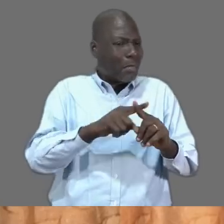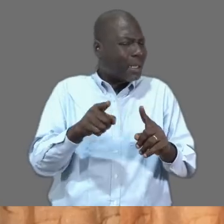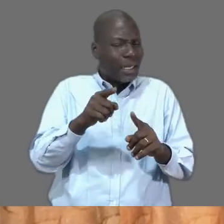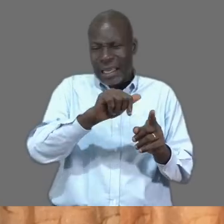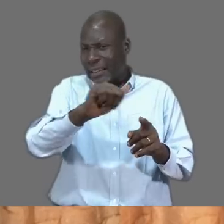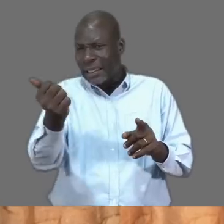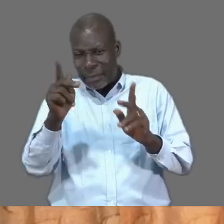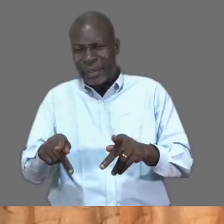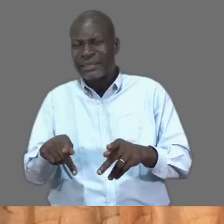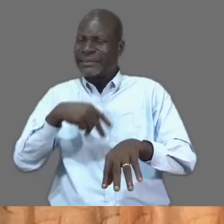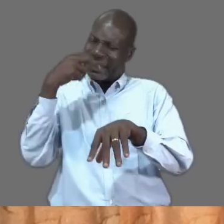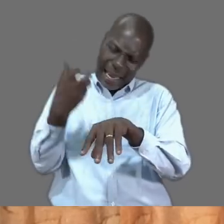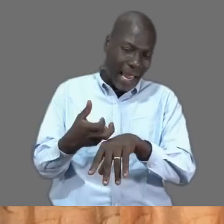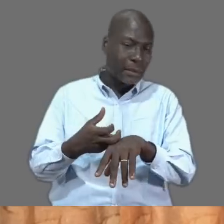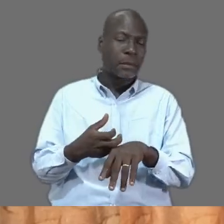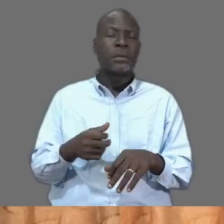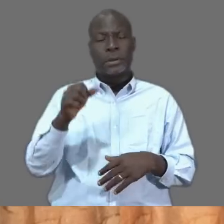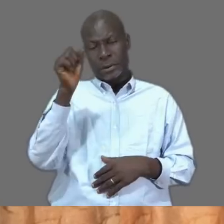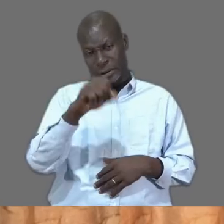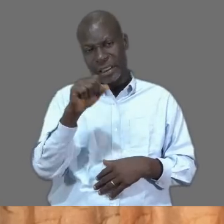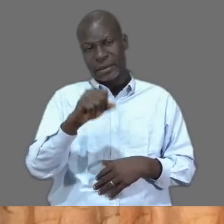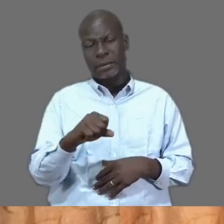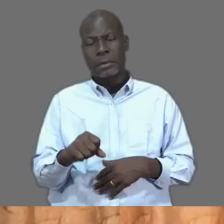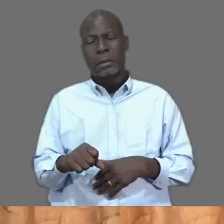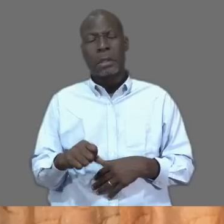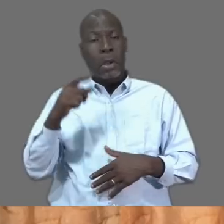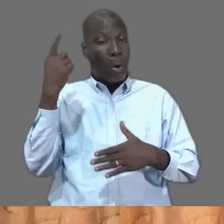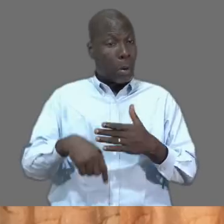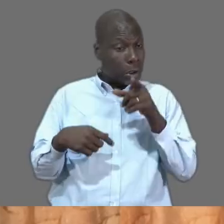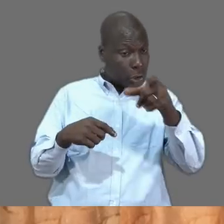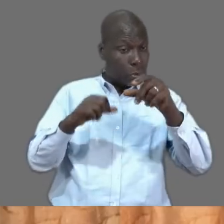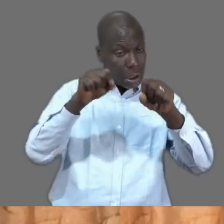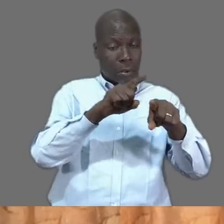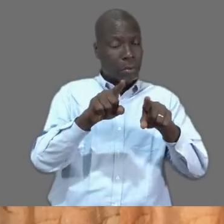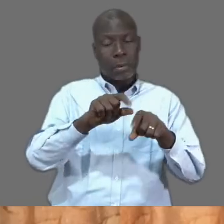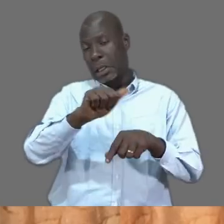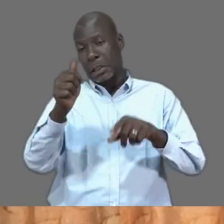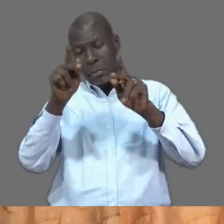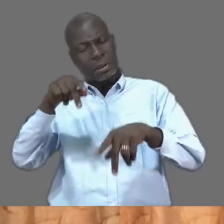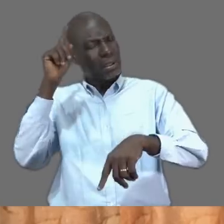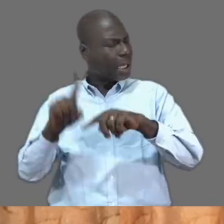pa senye ufum ene yade ba afie a wo yare da hom ene yade ba afie